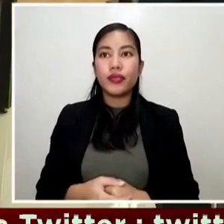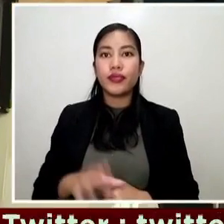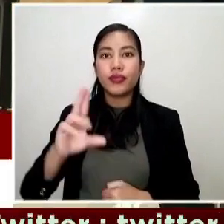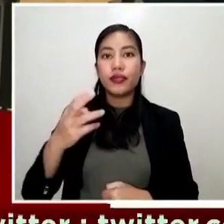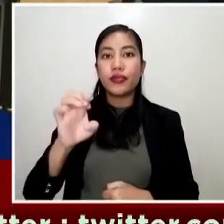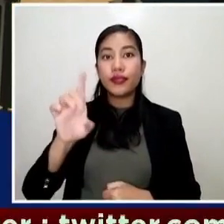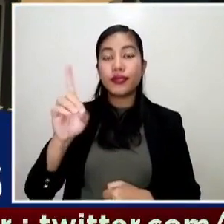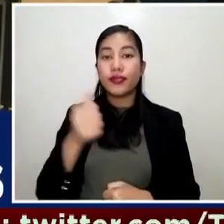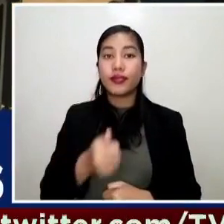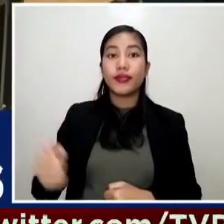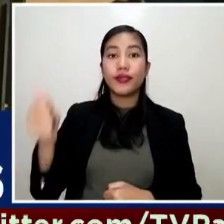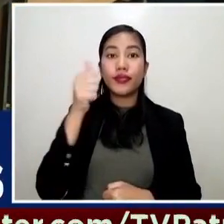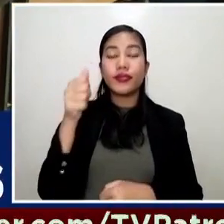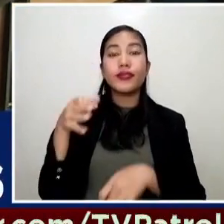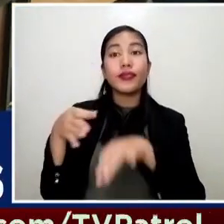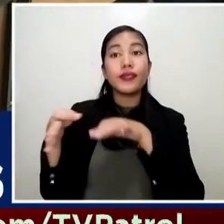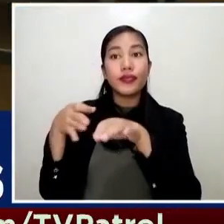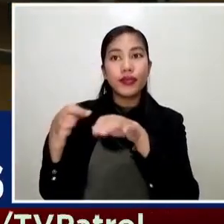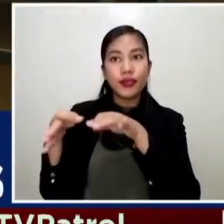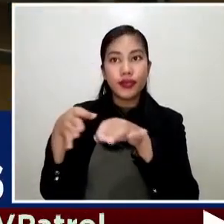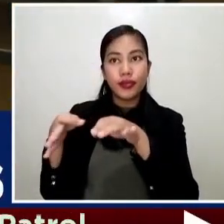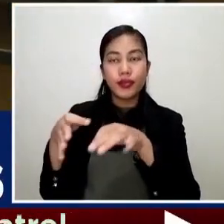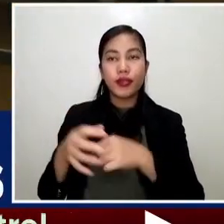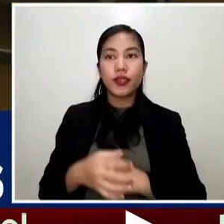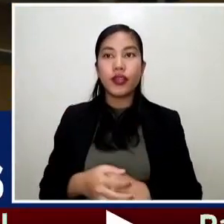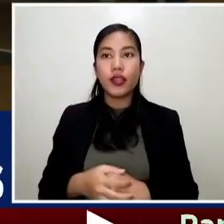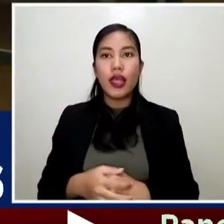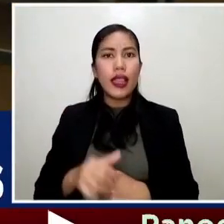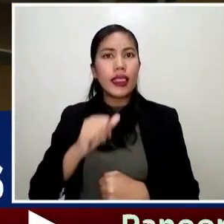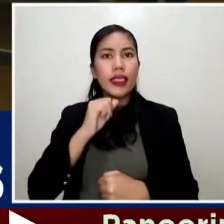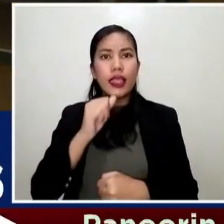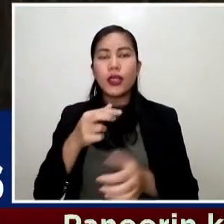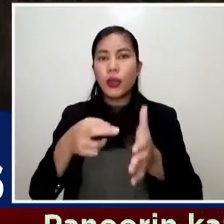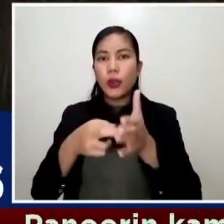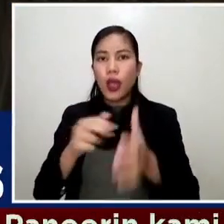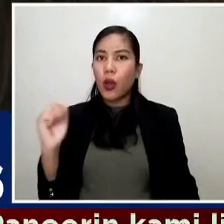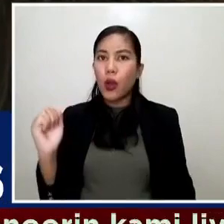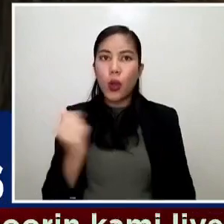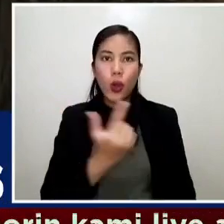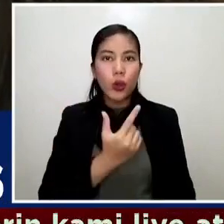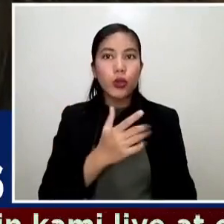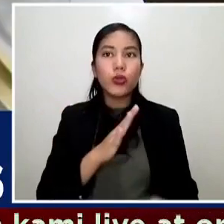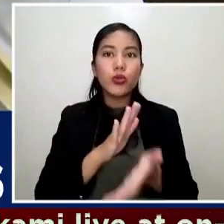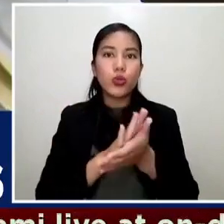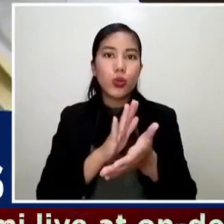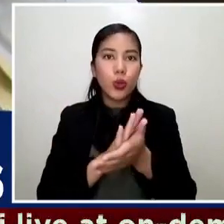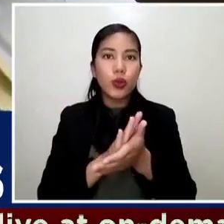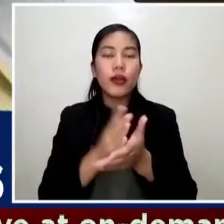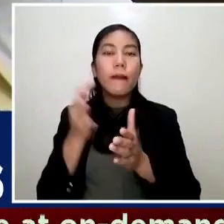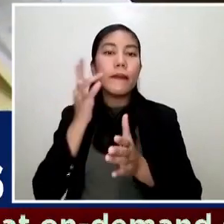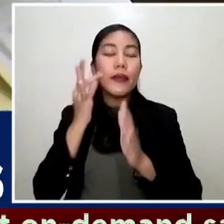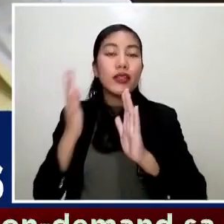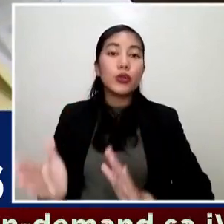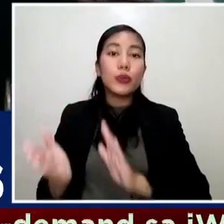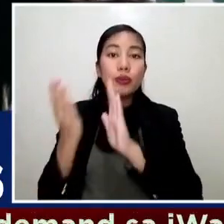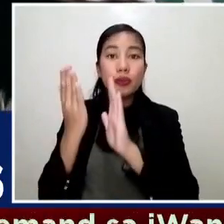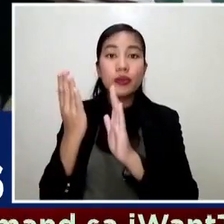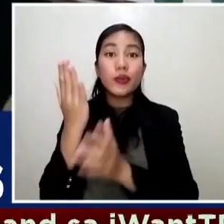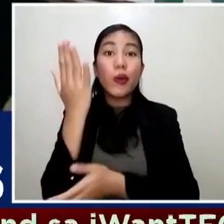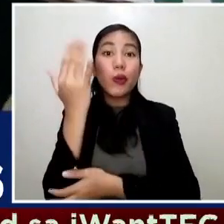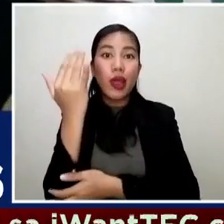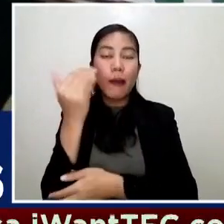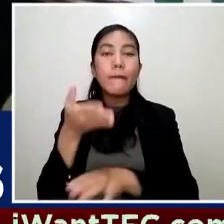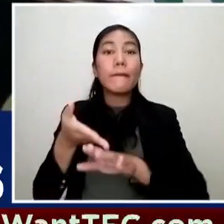Chairman Popoy De Vera, hindi niya hihingin sa lahat ng mga eskwelahan na magpatupad ng face-to-face classes dahil bago pa man ang